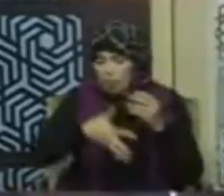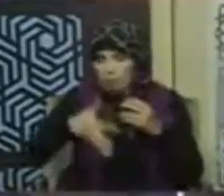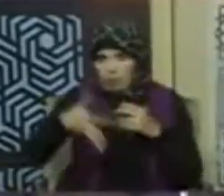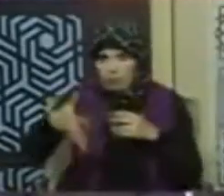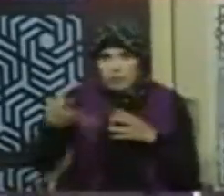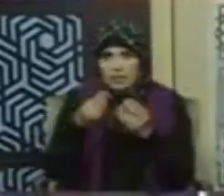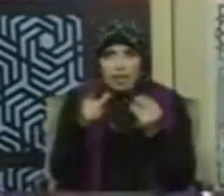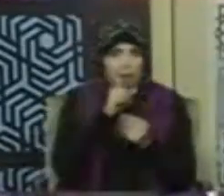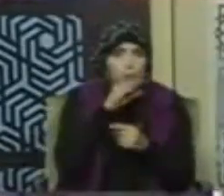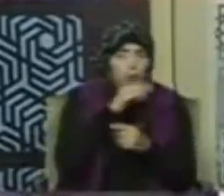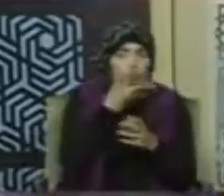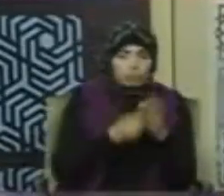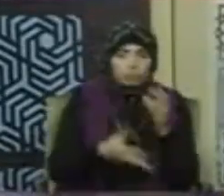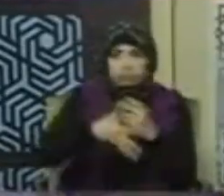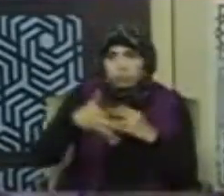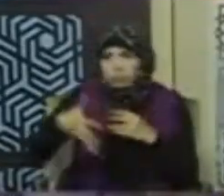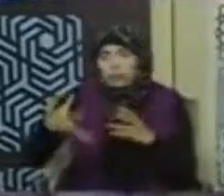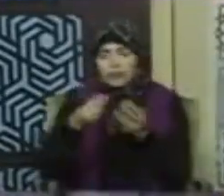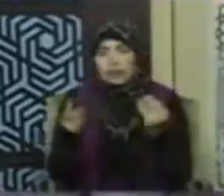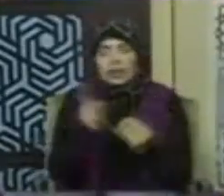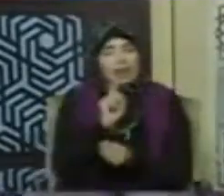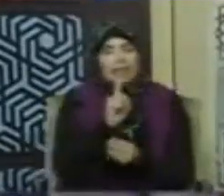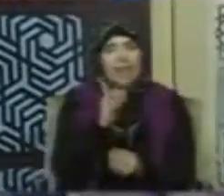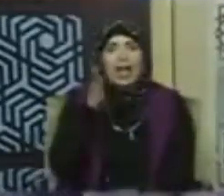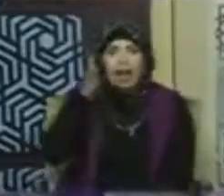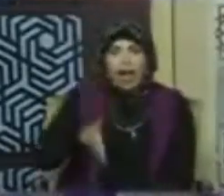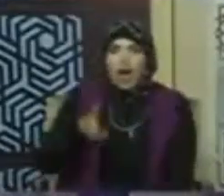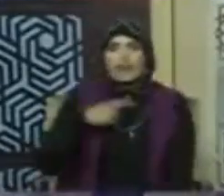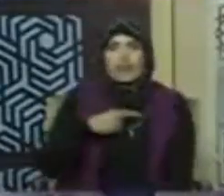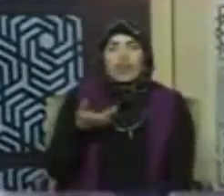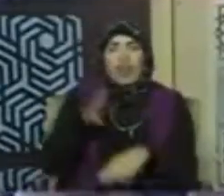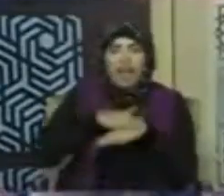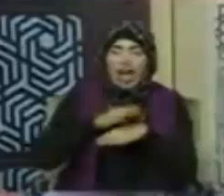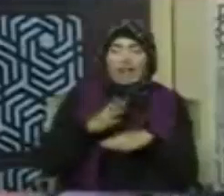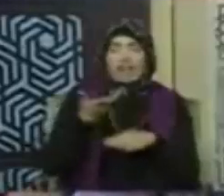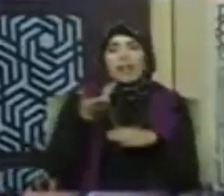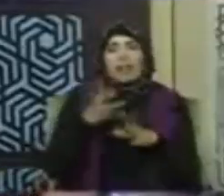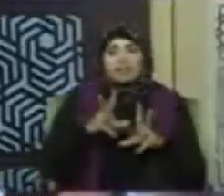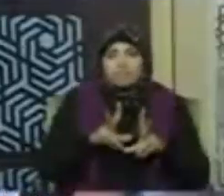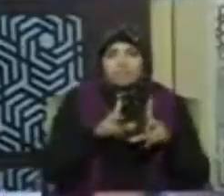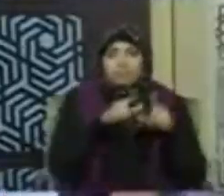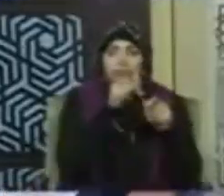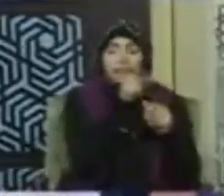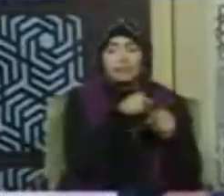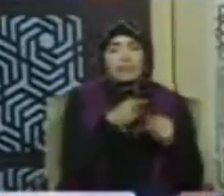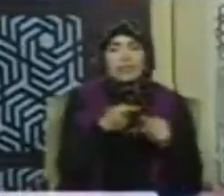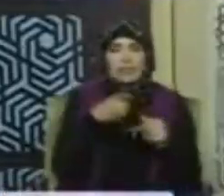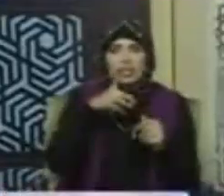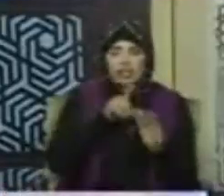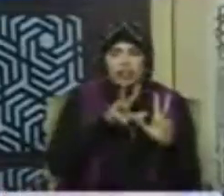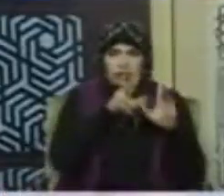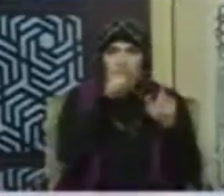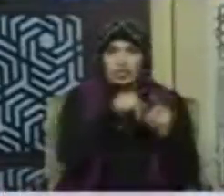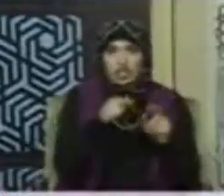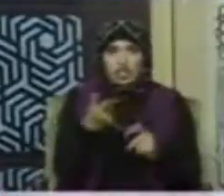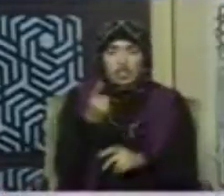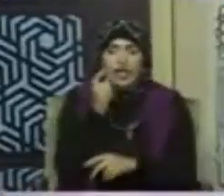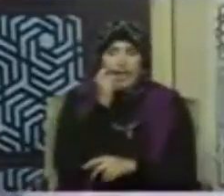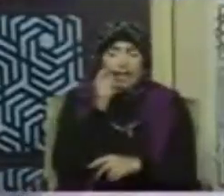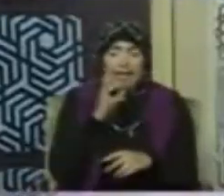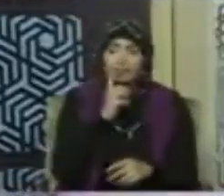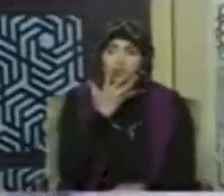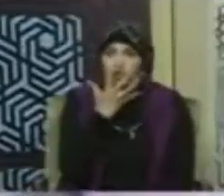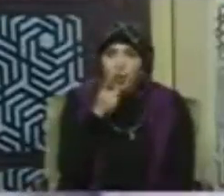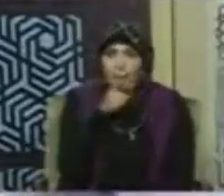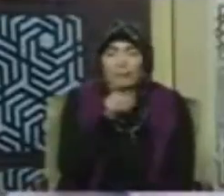العبرة بأن نكون قادرين على تنشئة جيل يعالج يجد صحة جيدة ويجد